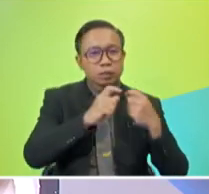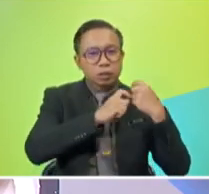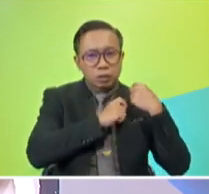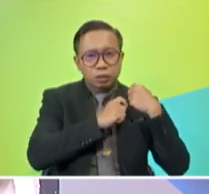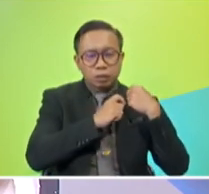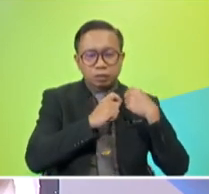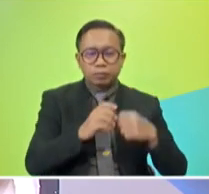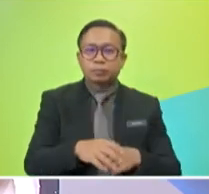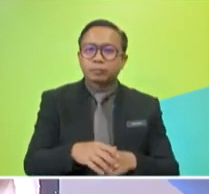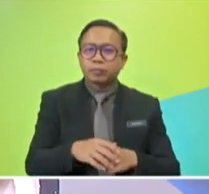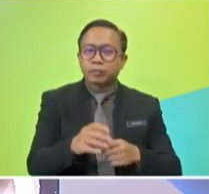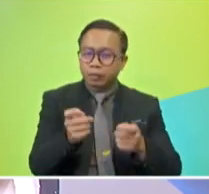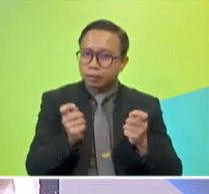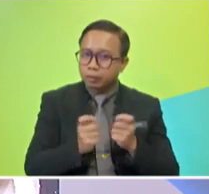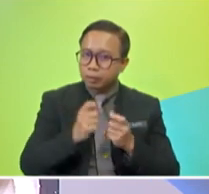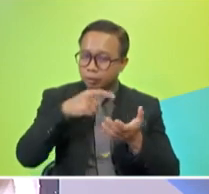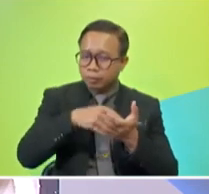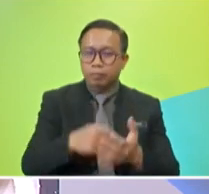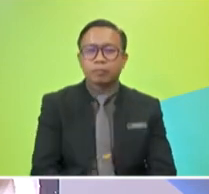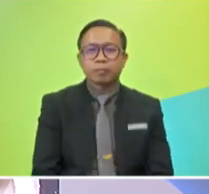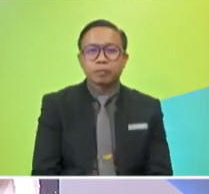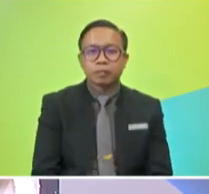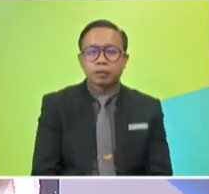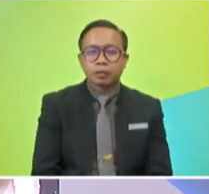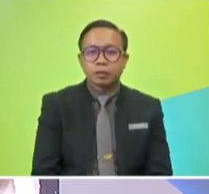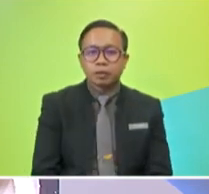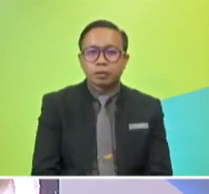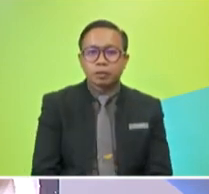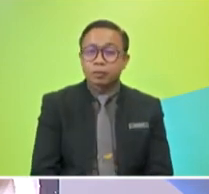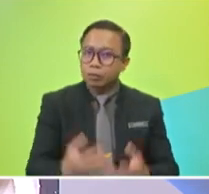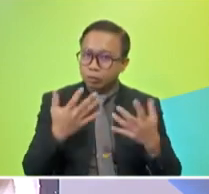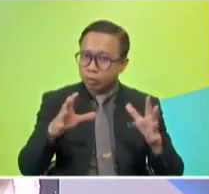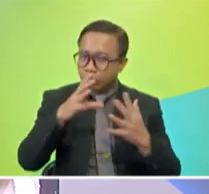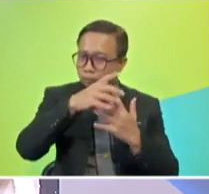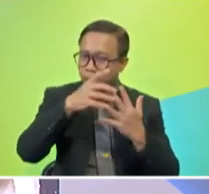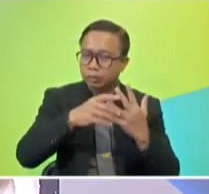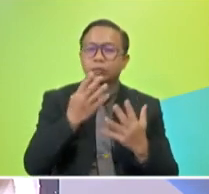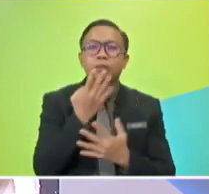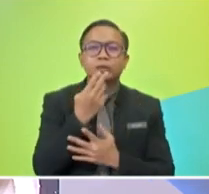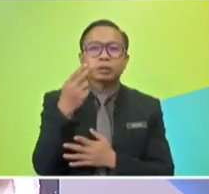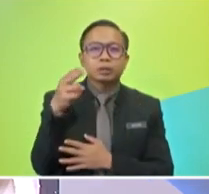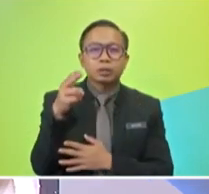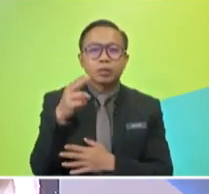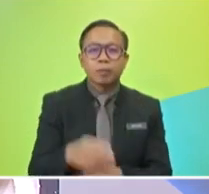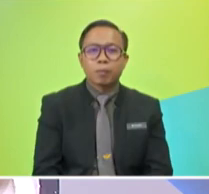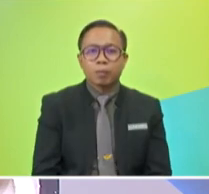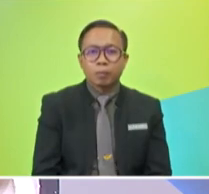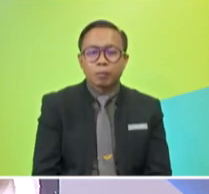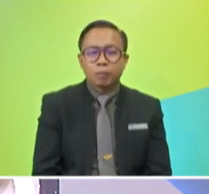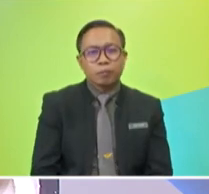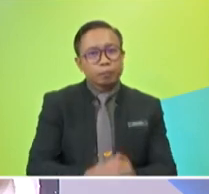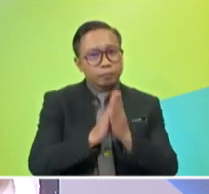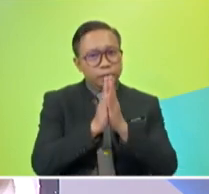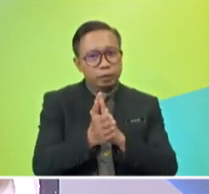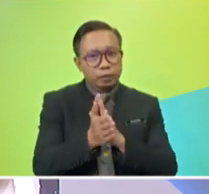situasi ini Oke so Abang pilih nih warna hijau jadi